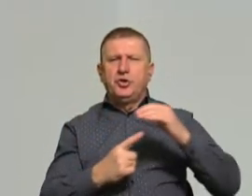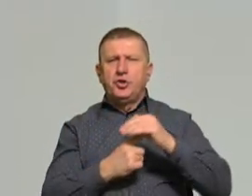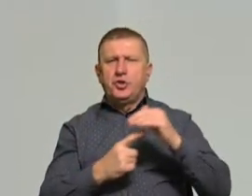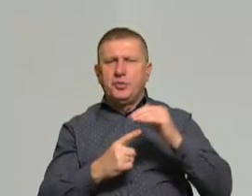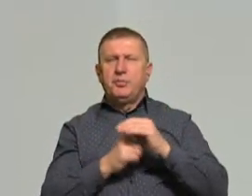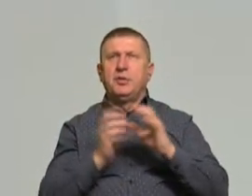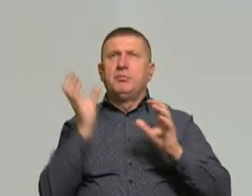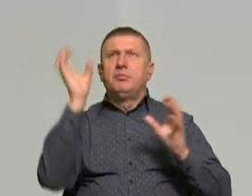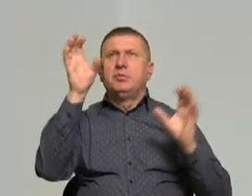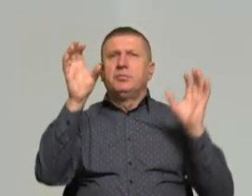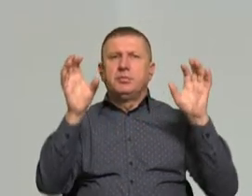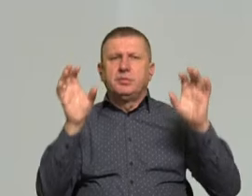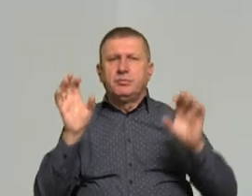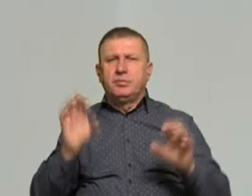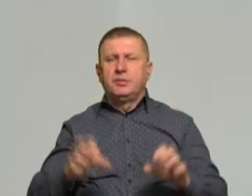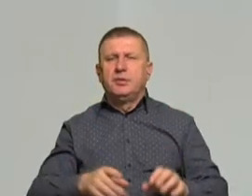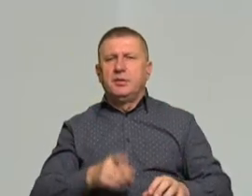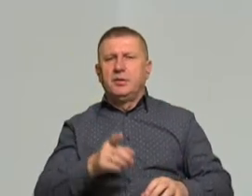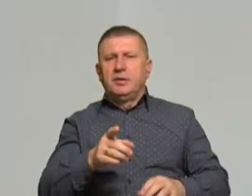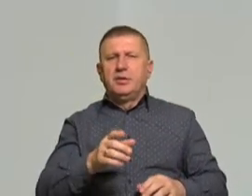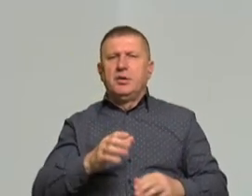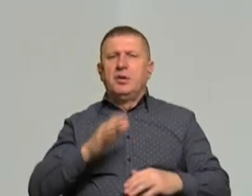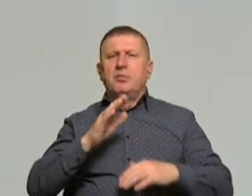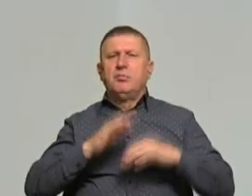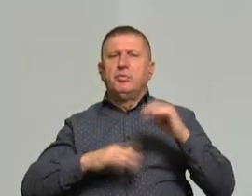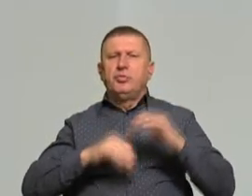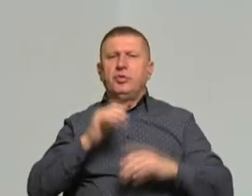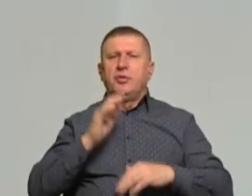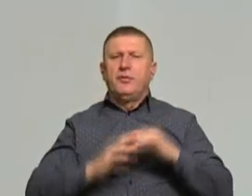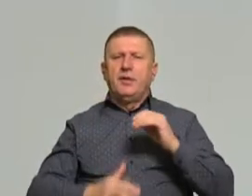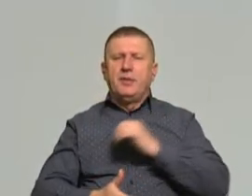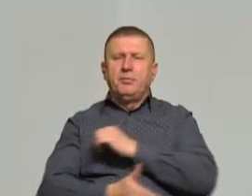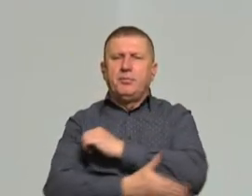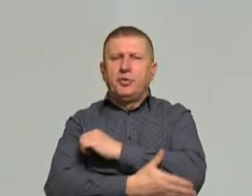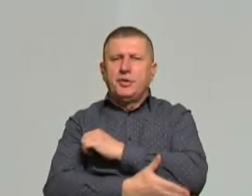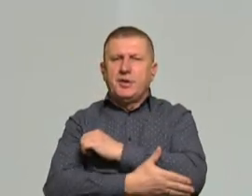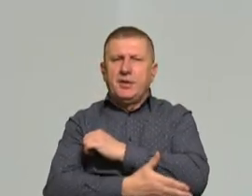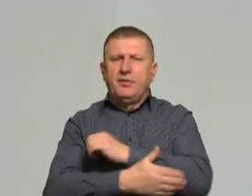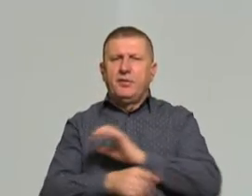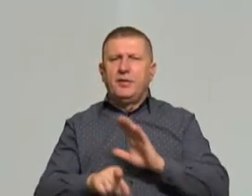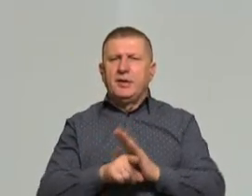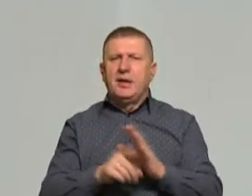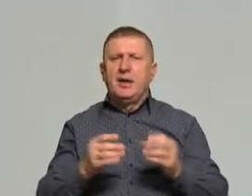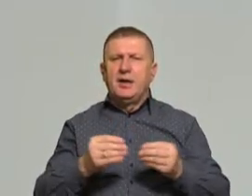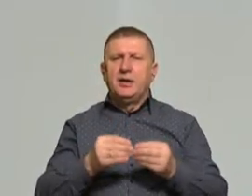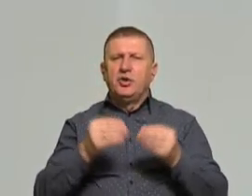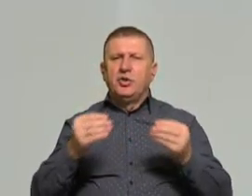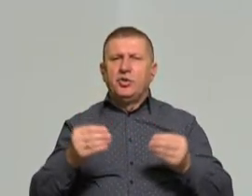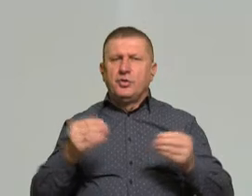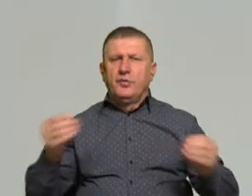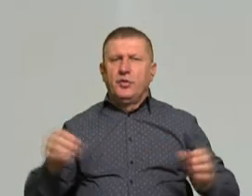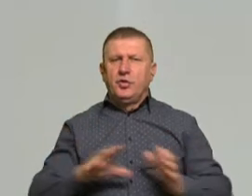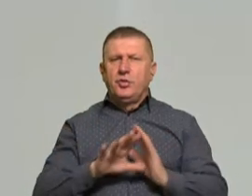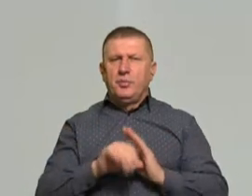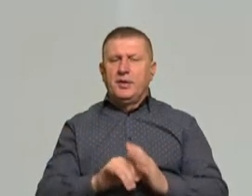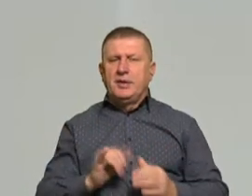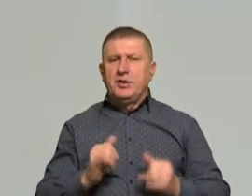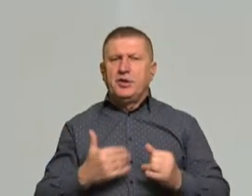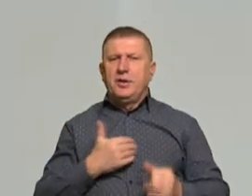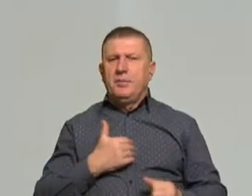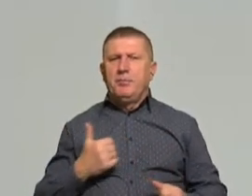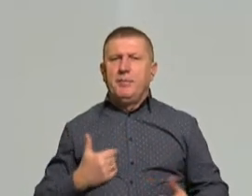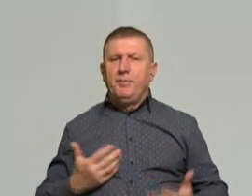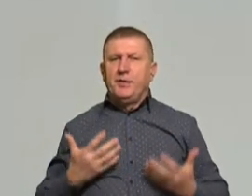miejscu. Kwestia budowy mieszkań komunalnych to jest kwestia podstawowa dla rozwoju miasta. Jeżeli my chcemy rozwijać miasto, ściągać